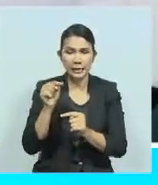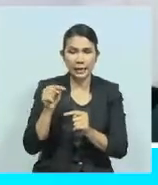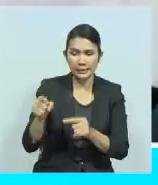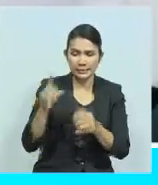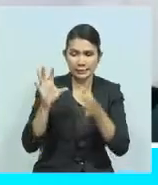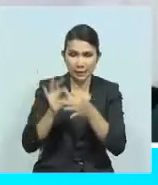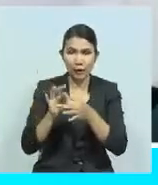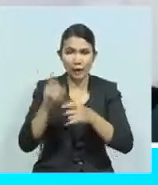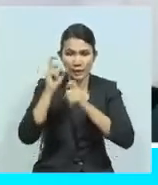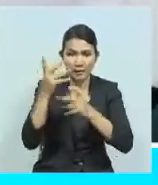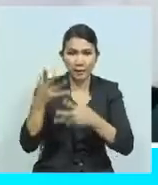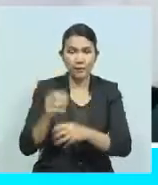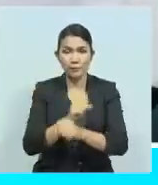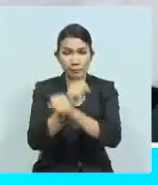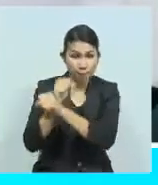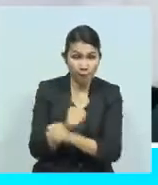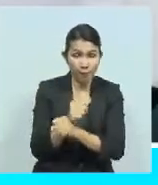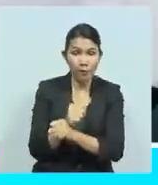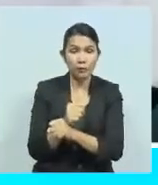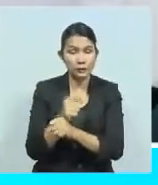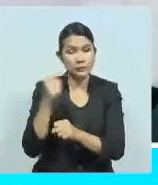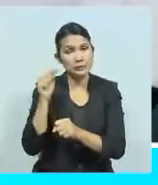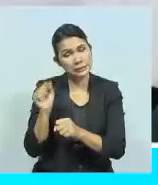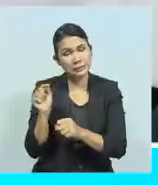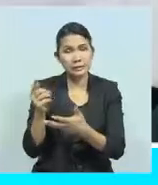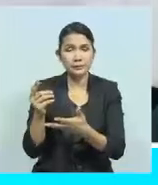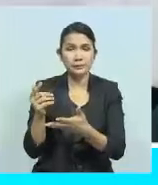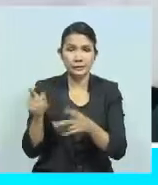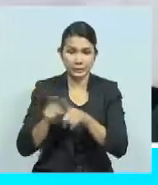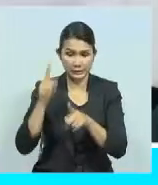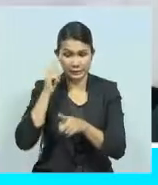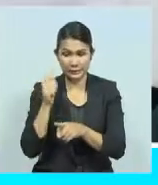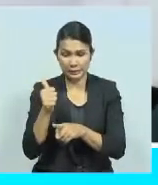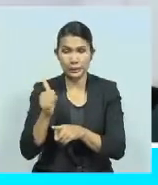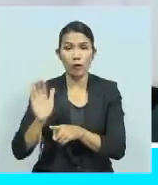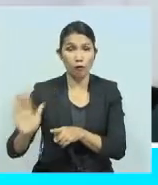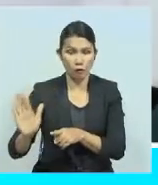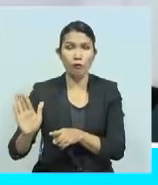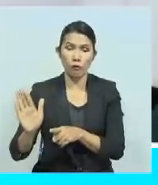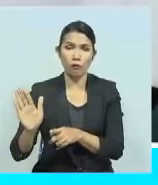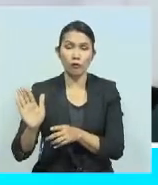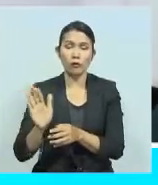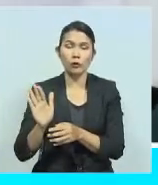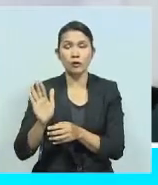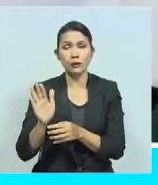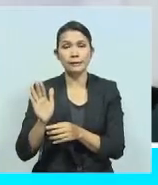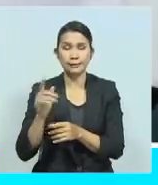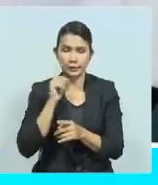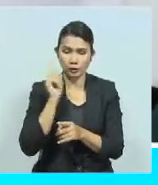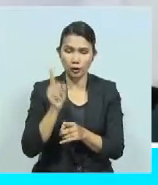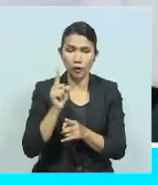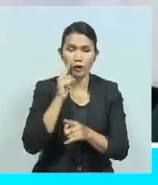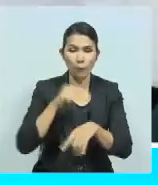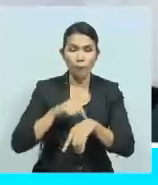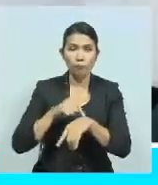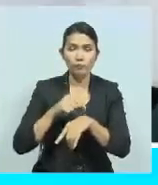เรื่องของความปลอดภัยแล้วก็เป็นความเป็นสิ่งที่น่าจะดีกับตัวลูกที่สุดนะคะคือมันก็อาจจะต้องมีลิมิ